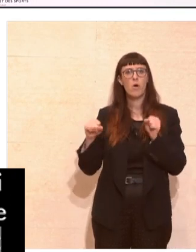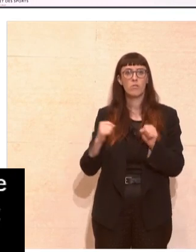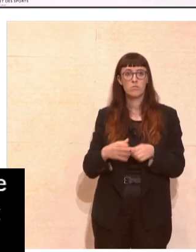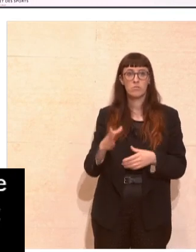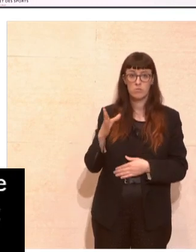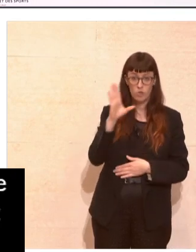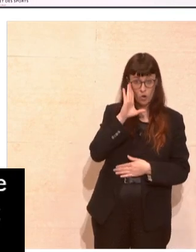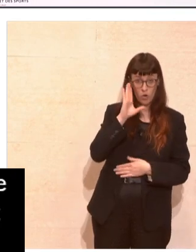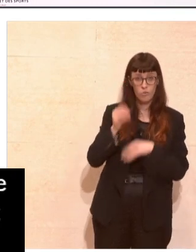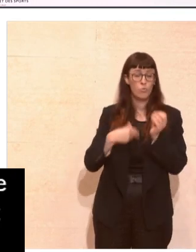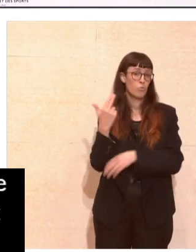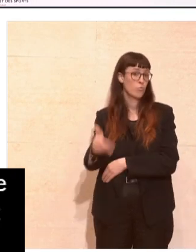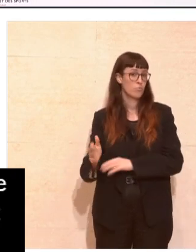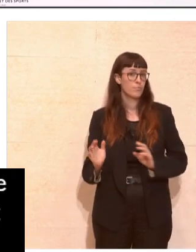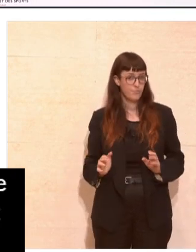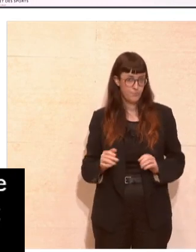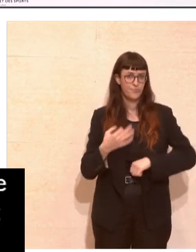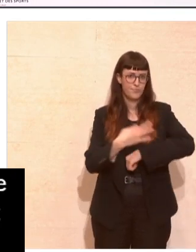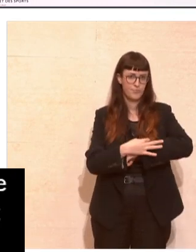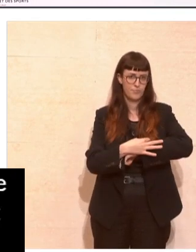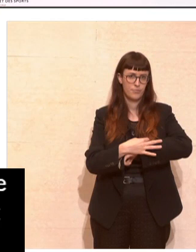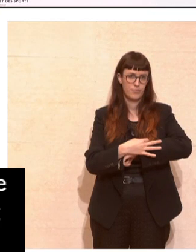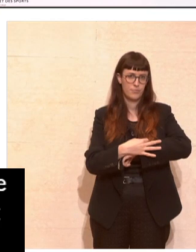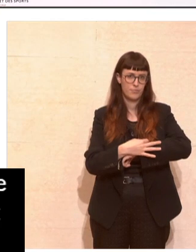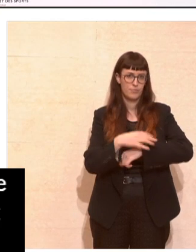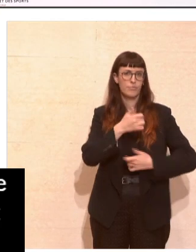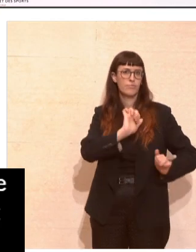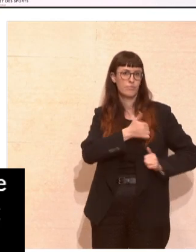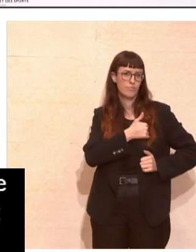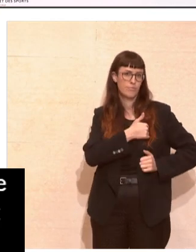objectivement s'ils dorment ou s'ils sont actifs.